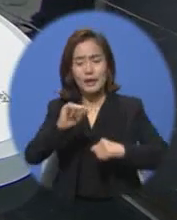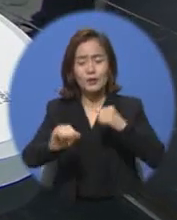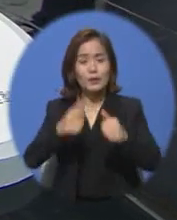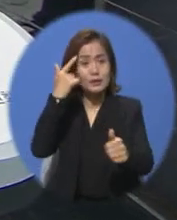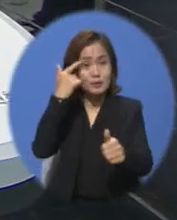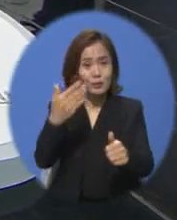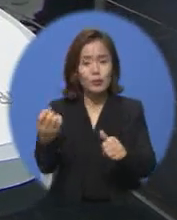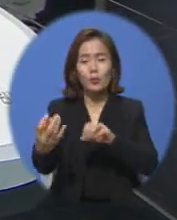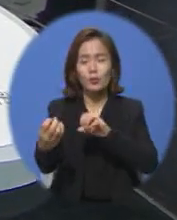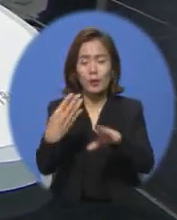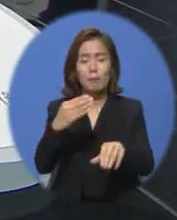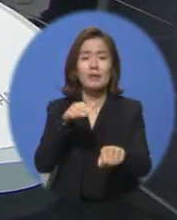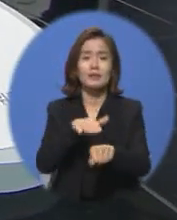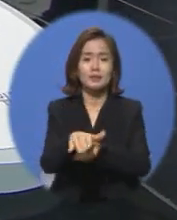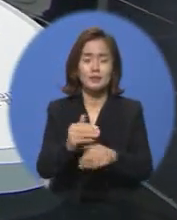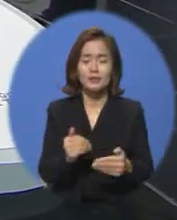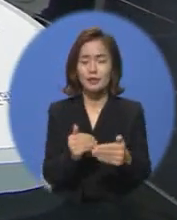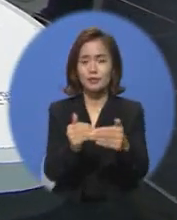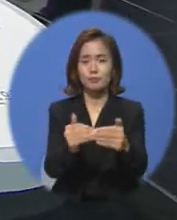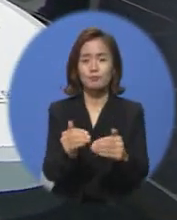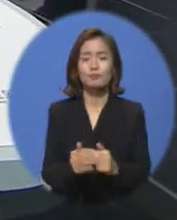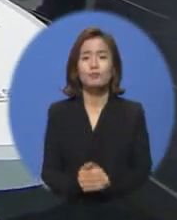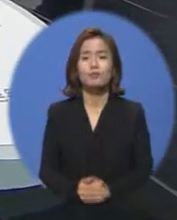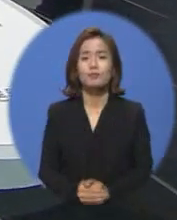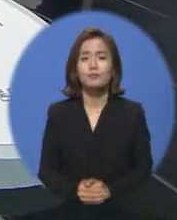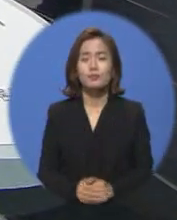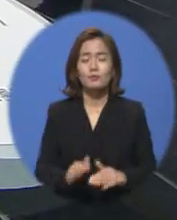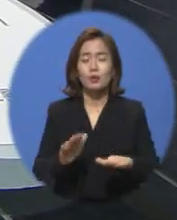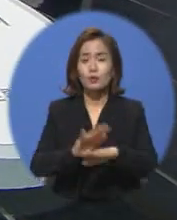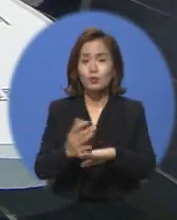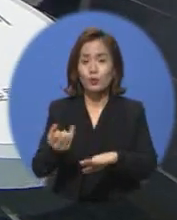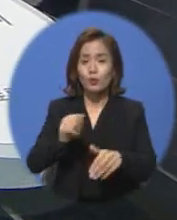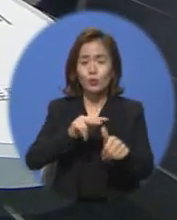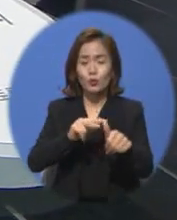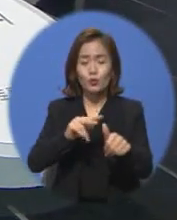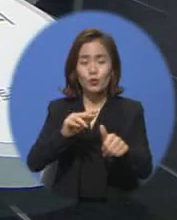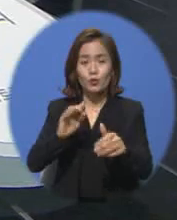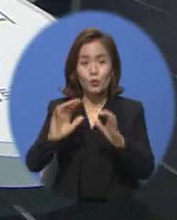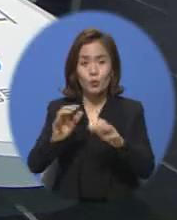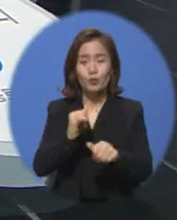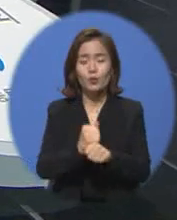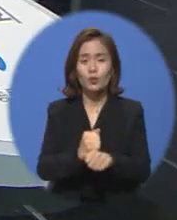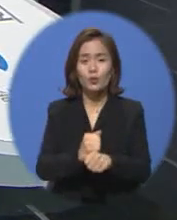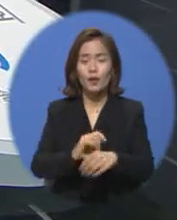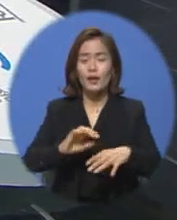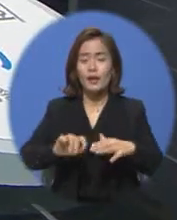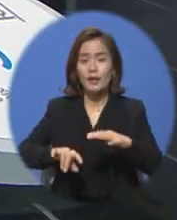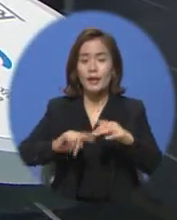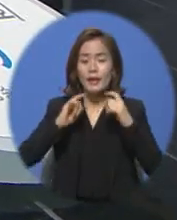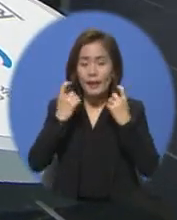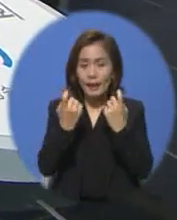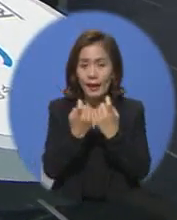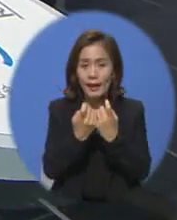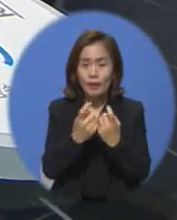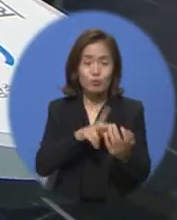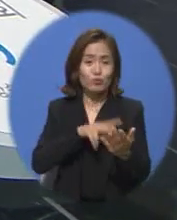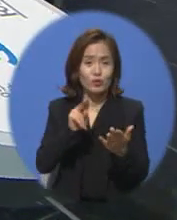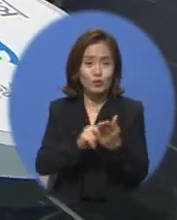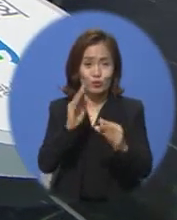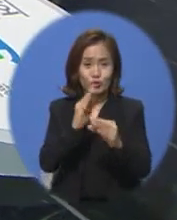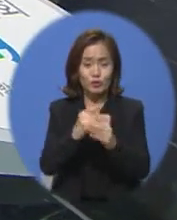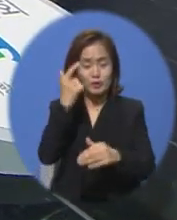후보자들에게자유롭게질문하고 답변을받습니다.이토론에서는앞서답변해주신 개별적인의제들을중심으로논의를진행해주시기바랍니다